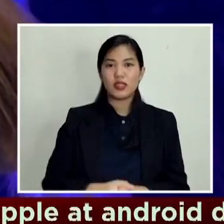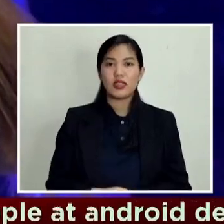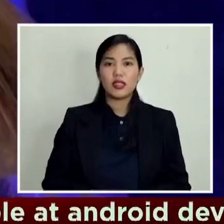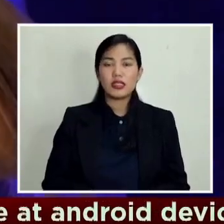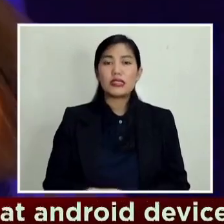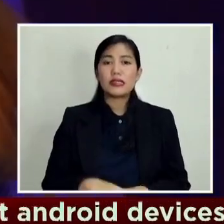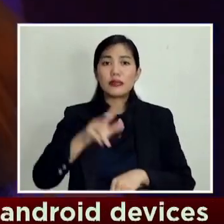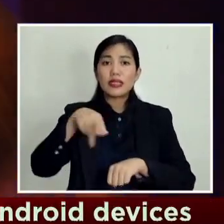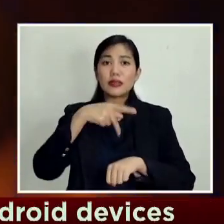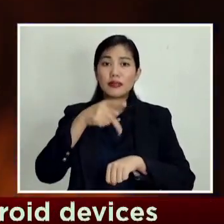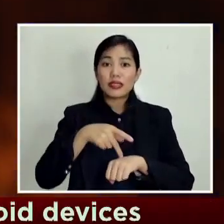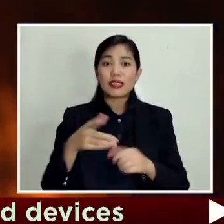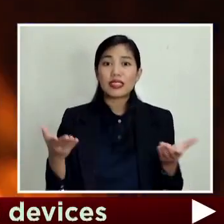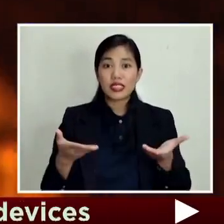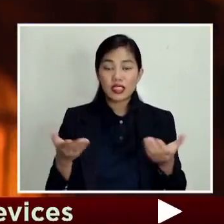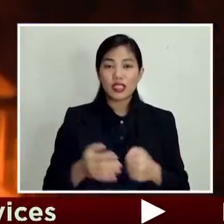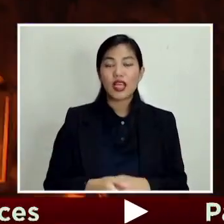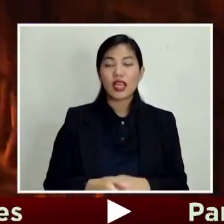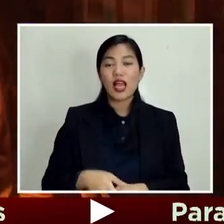ay sarangay.